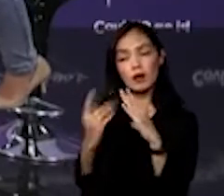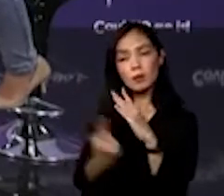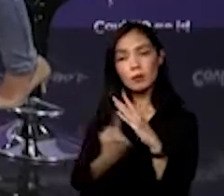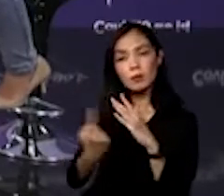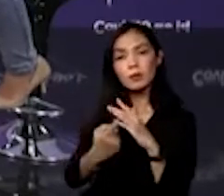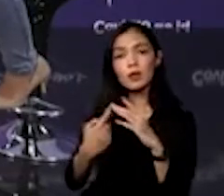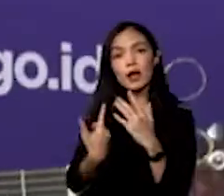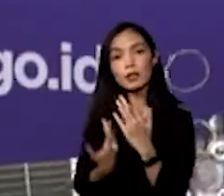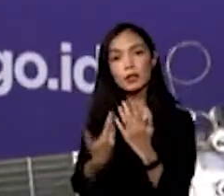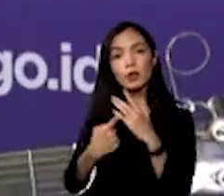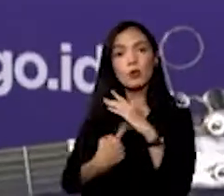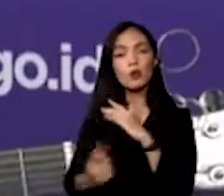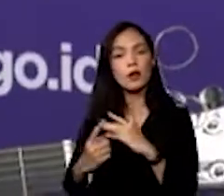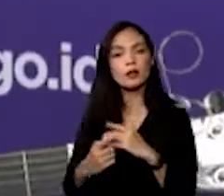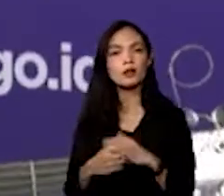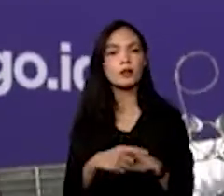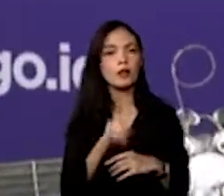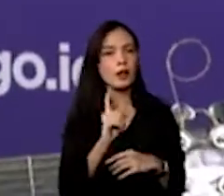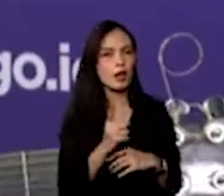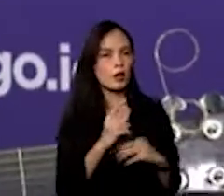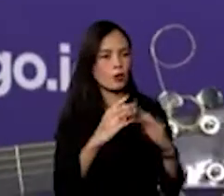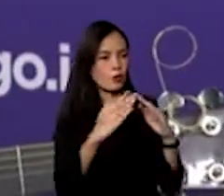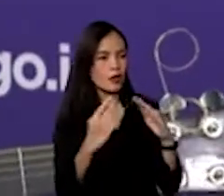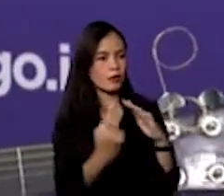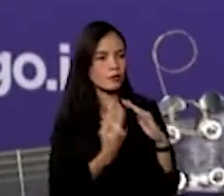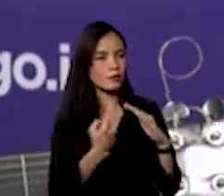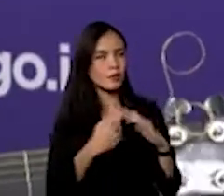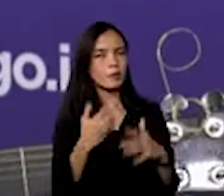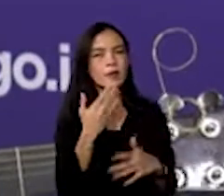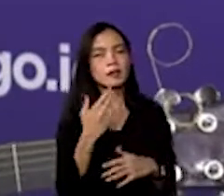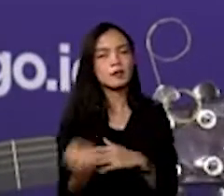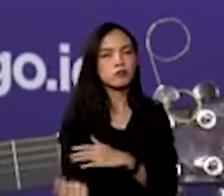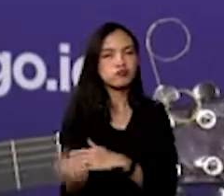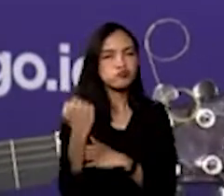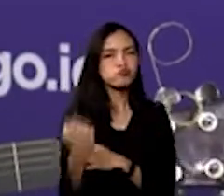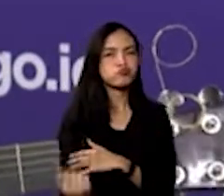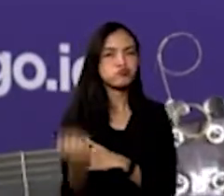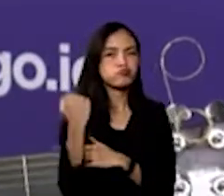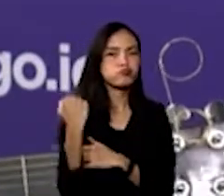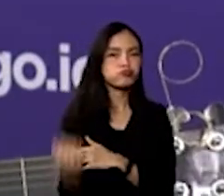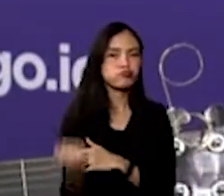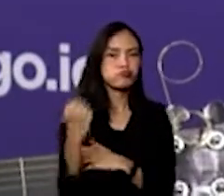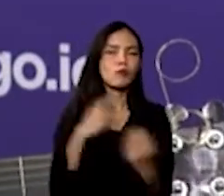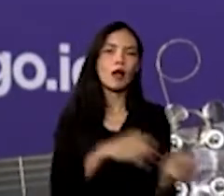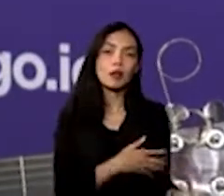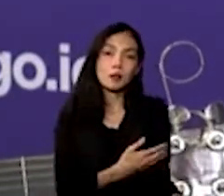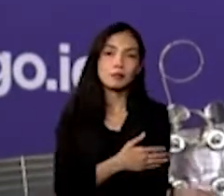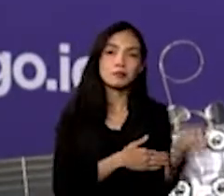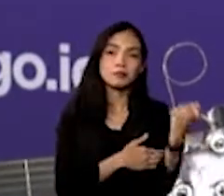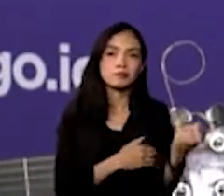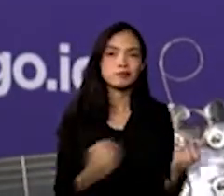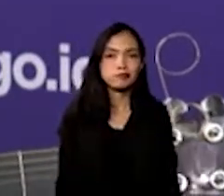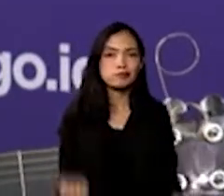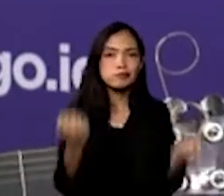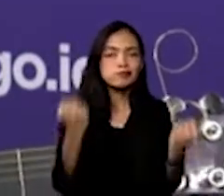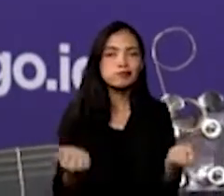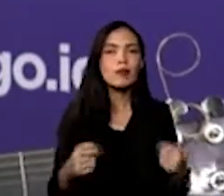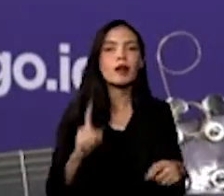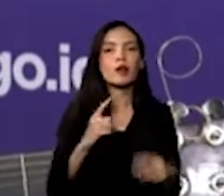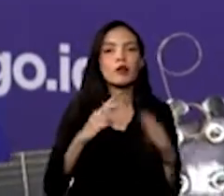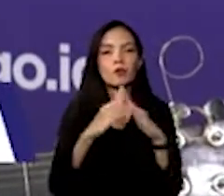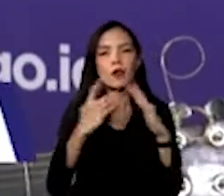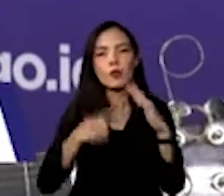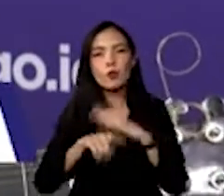dalam sama kurang lebih kita paling angkat barbel ya kalau di luar e kita suka sekali sepedahan